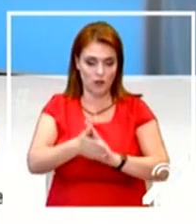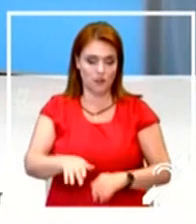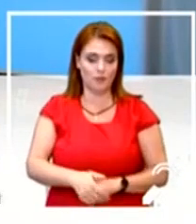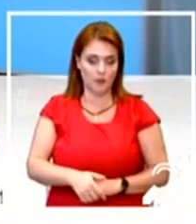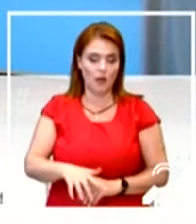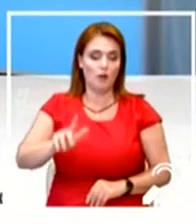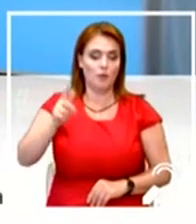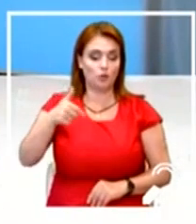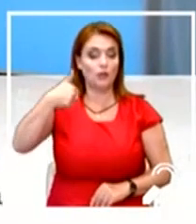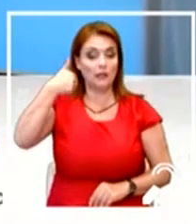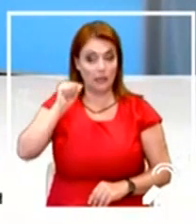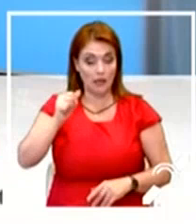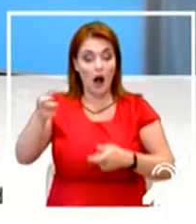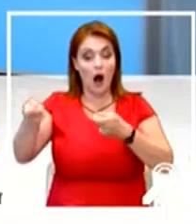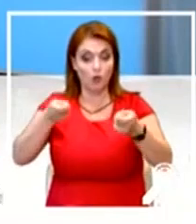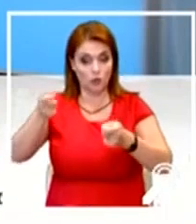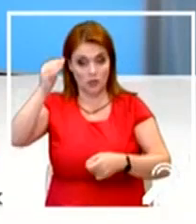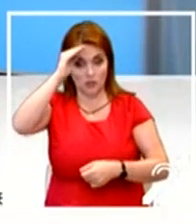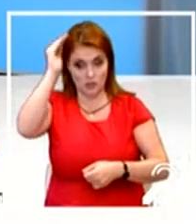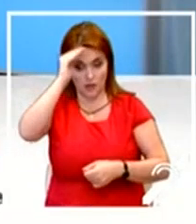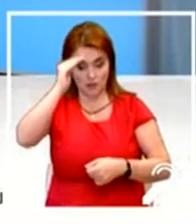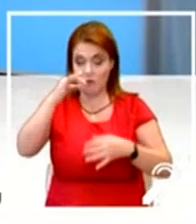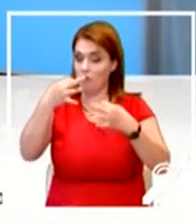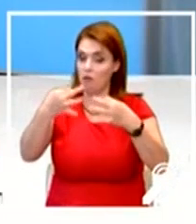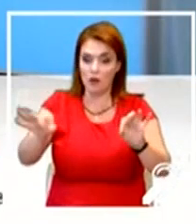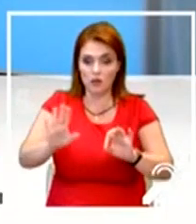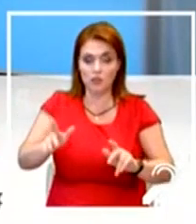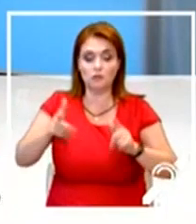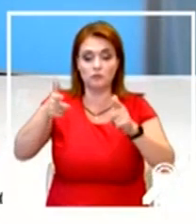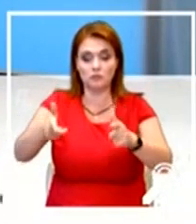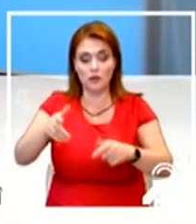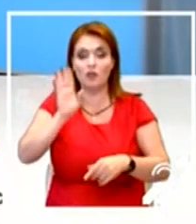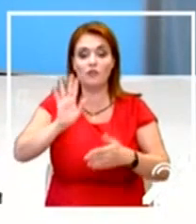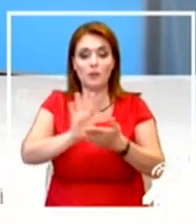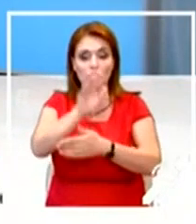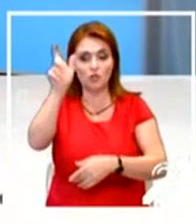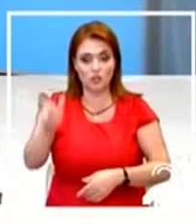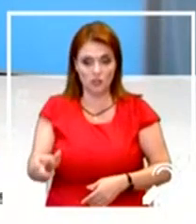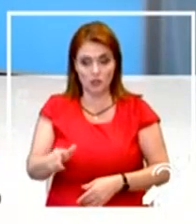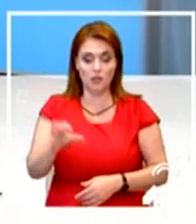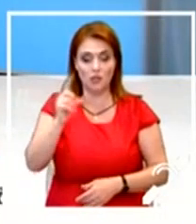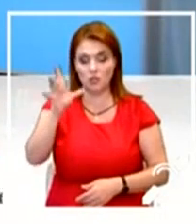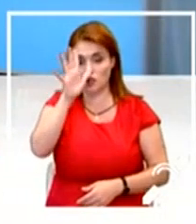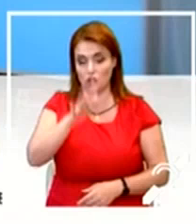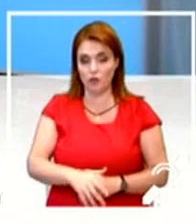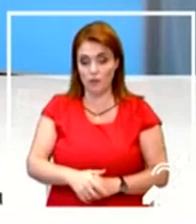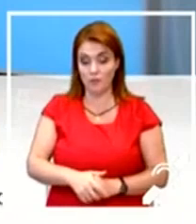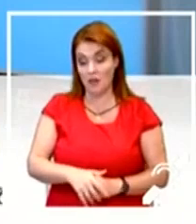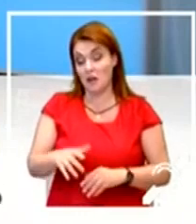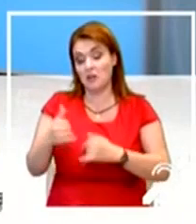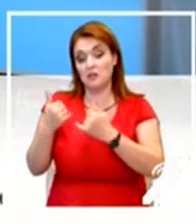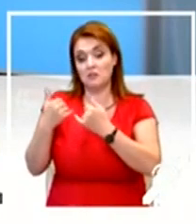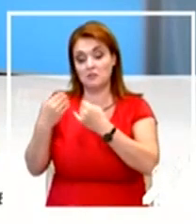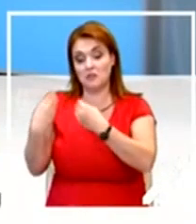jurnalist de la Chișinău. Fotoreporterul Elena Covalenco a anunțat că a primit o interdicție pentru o perioadă de 3 ani, fără să îi